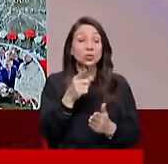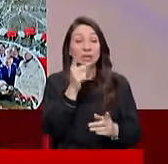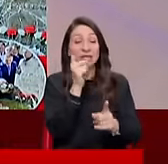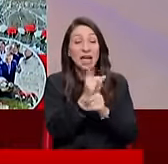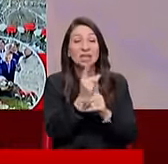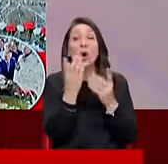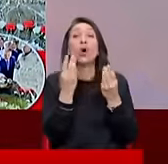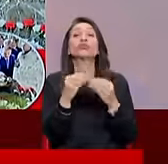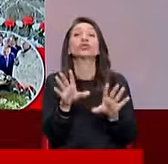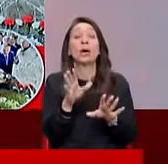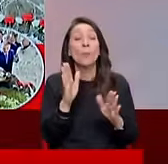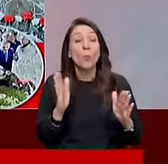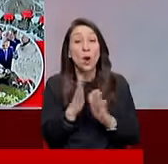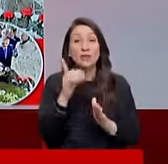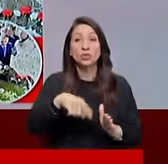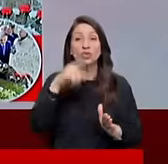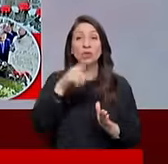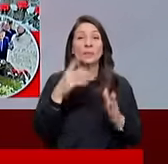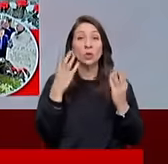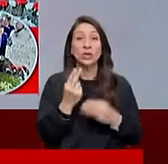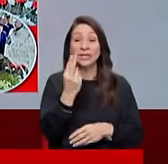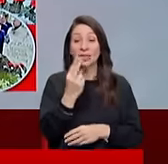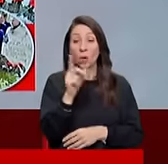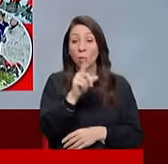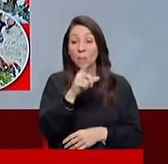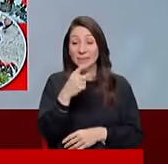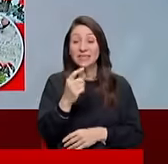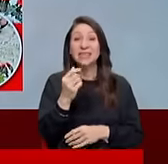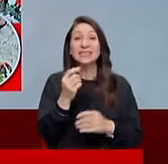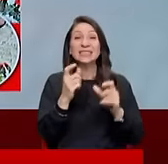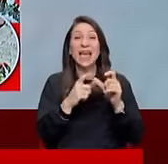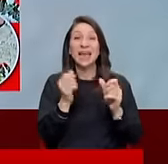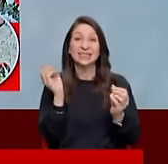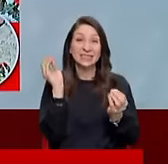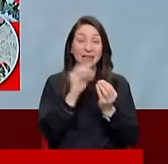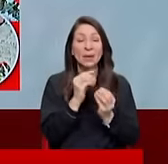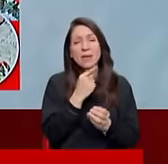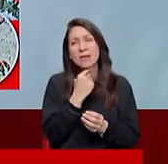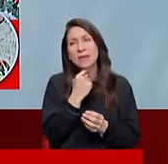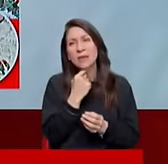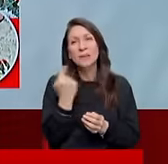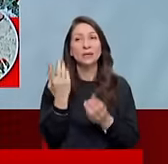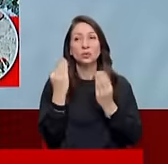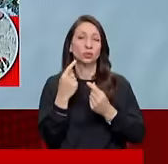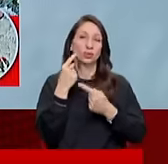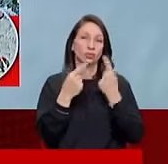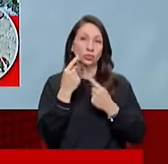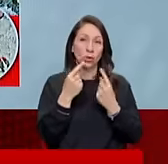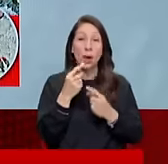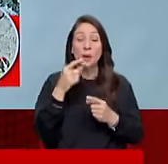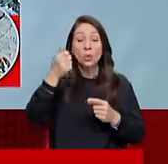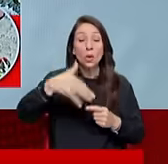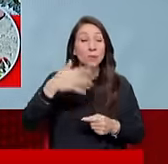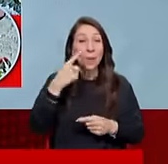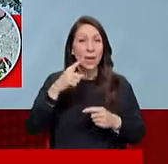karşılık bulmayacağı, muhalefetin gündemde tuttuğu 7-10 liralık seyyanen zammınsa imkansız olduğu görüşü öne çıktı. Parti